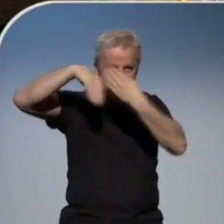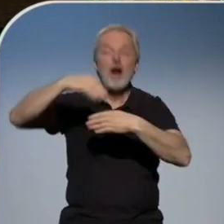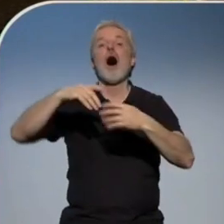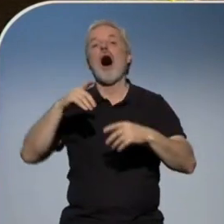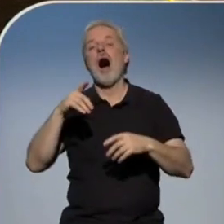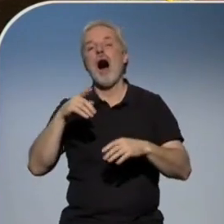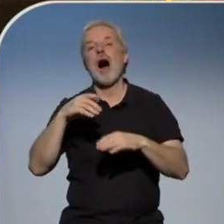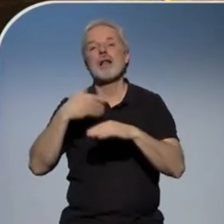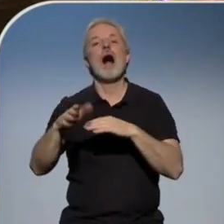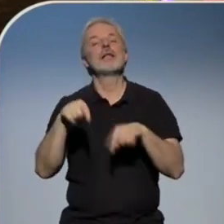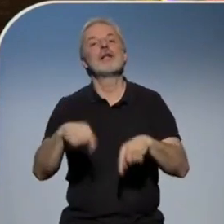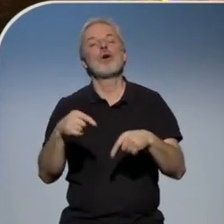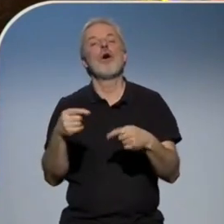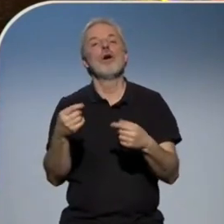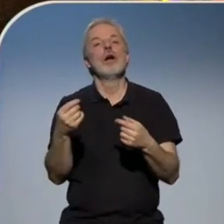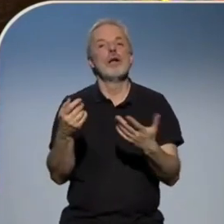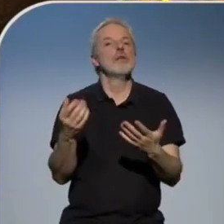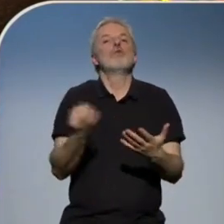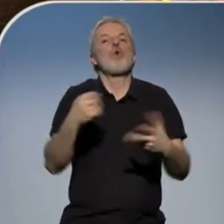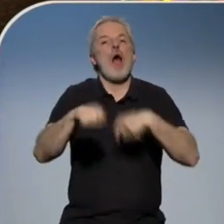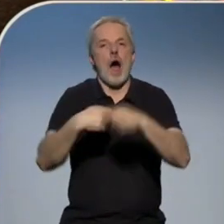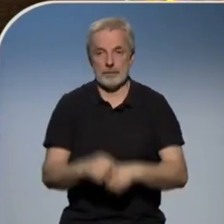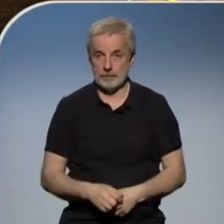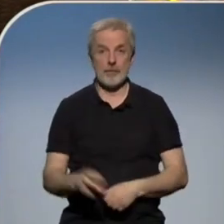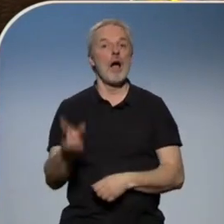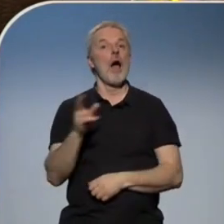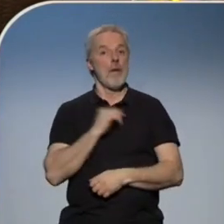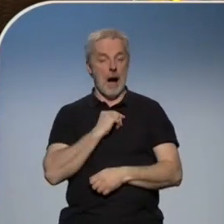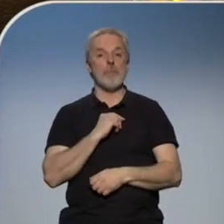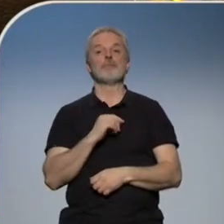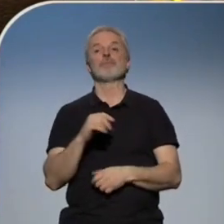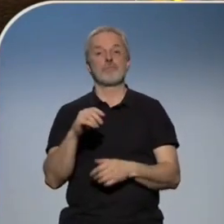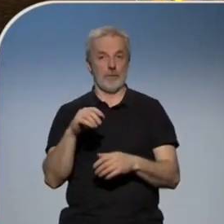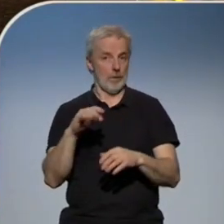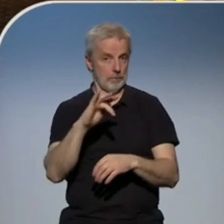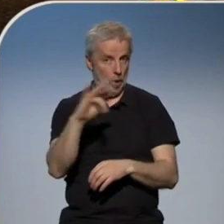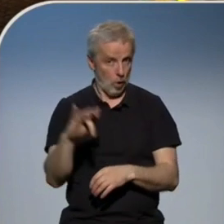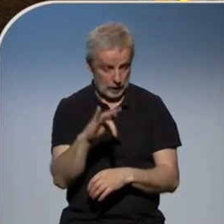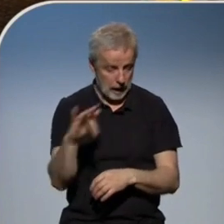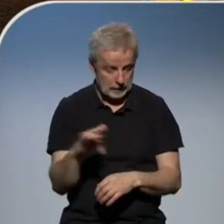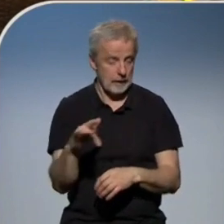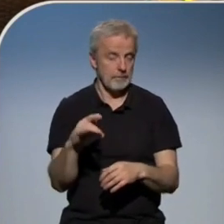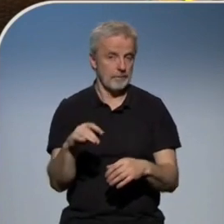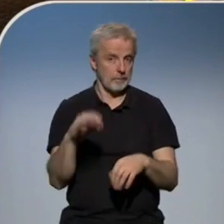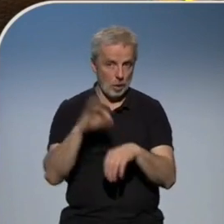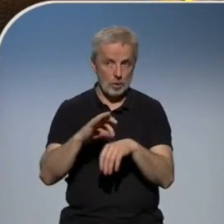Máme ordinace, kam chodí klienti, které buď to bolí tělo, nějaké svalové problémy a buď to se to